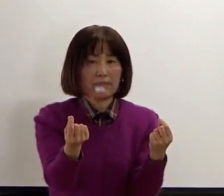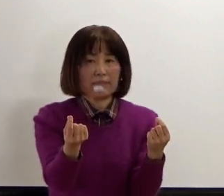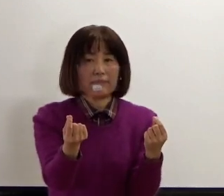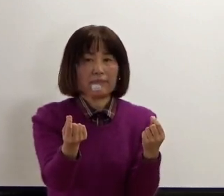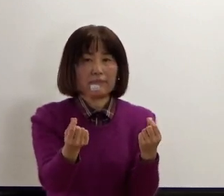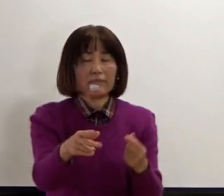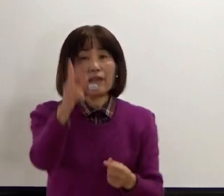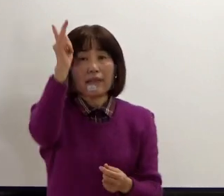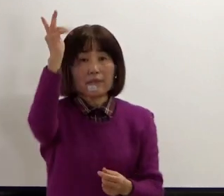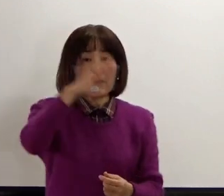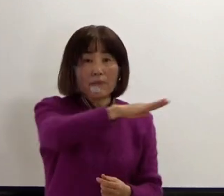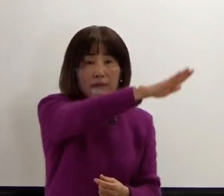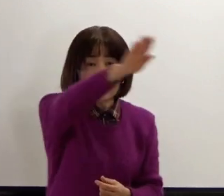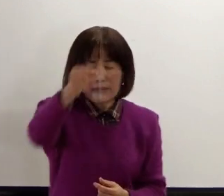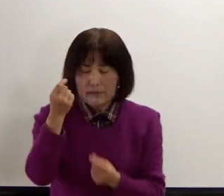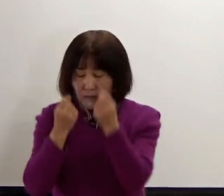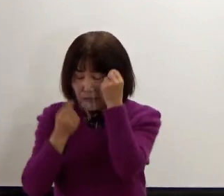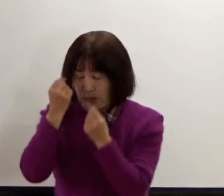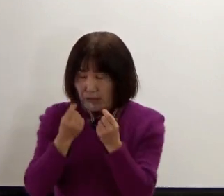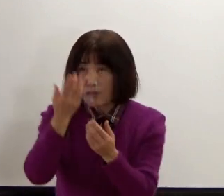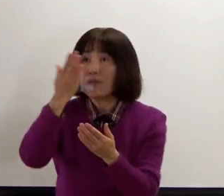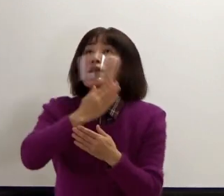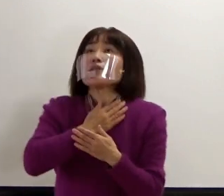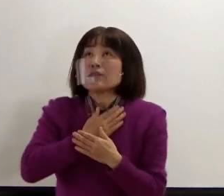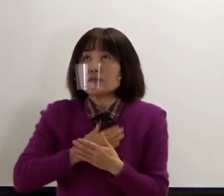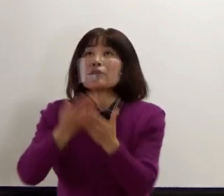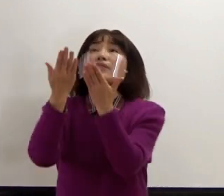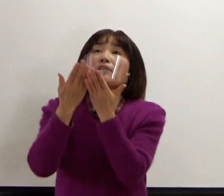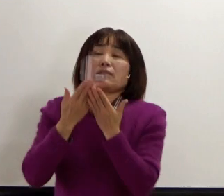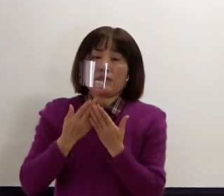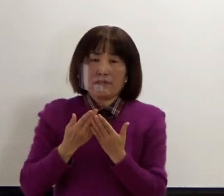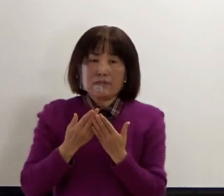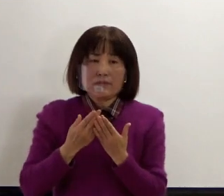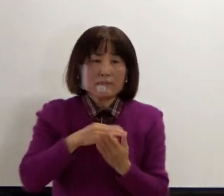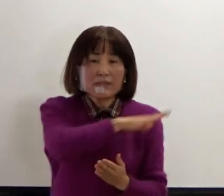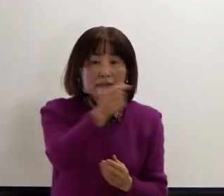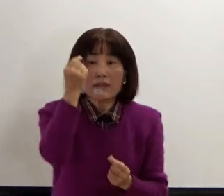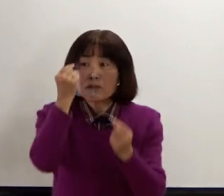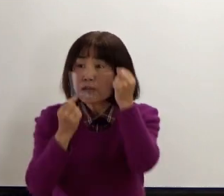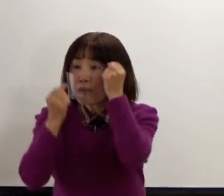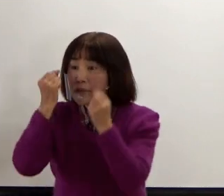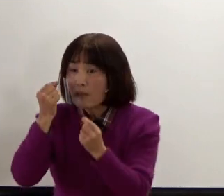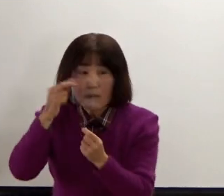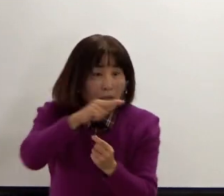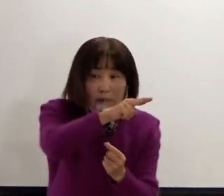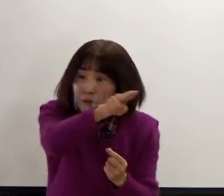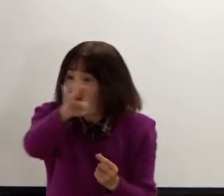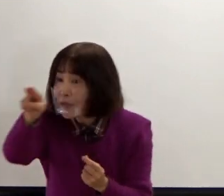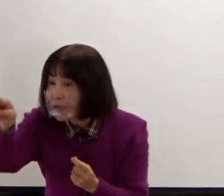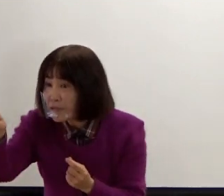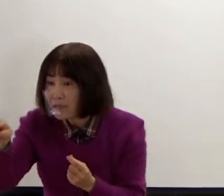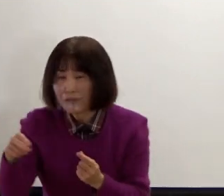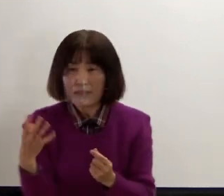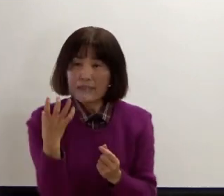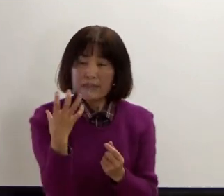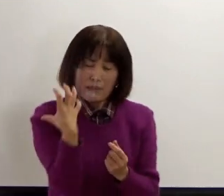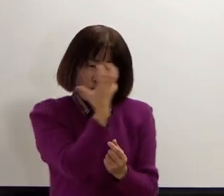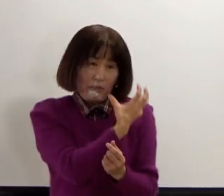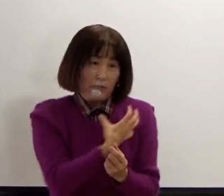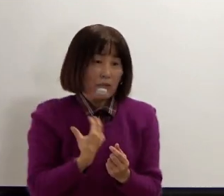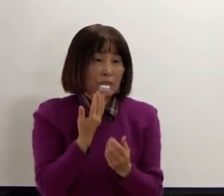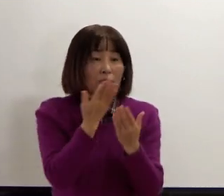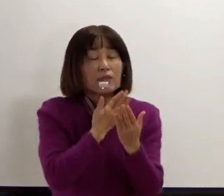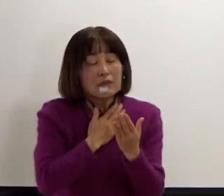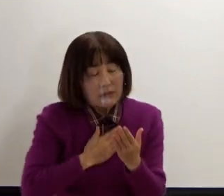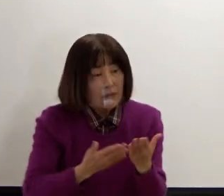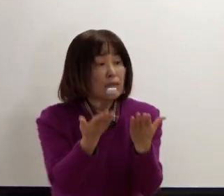神は私たちの嘆きをご存知です。涙を数えている。私たちの痛みも苦しみもご存知であると。で